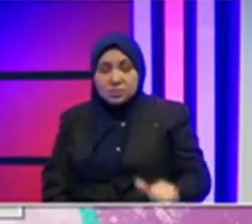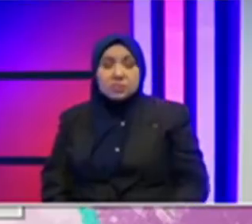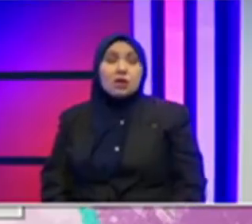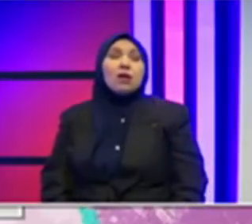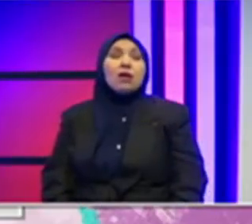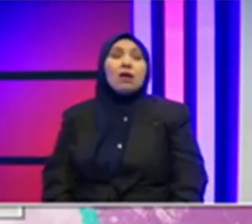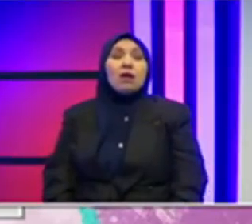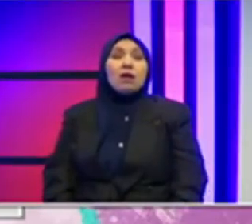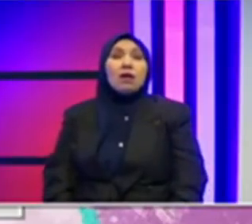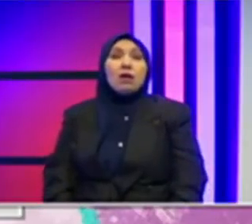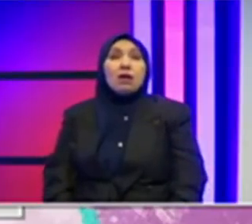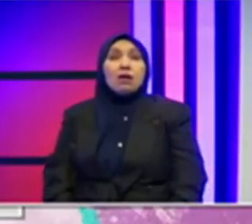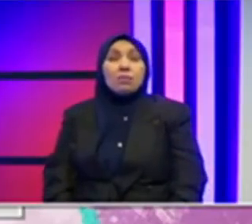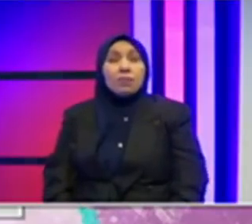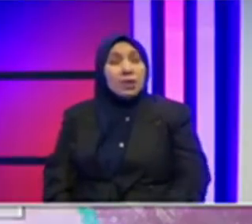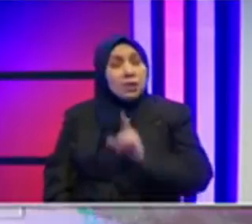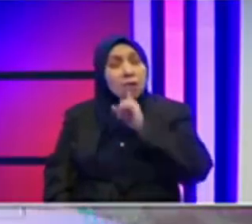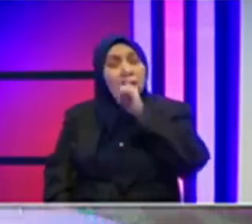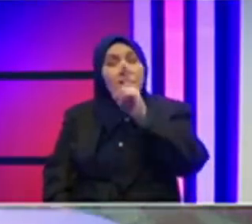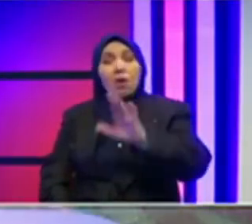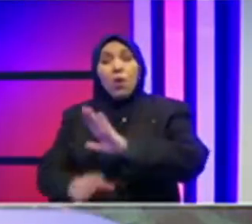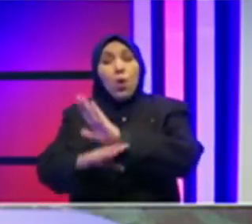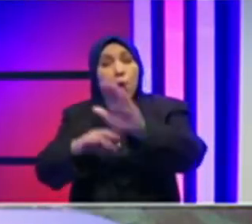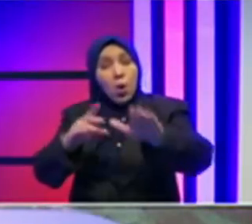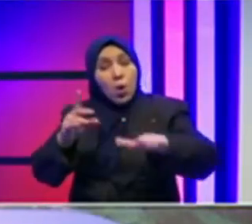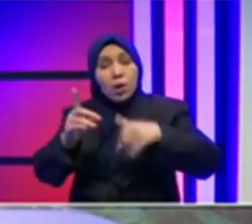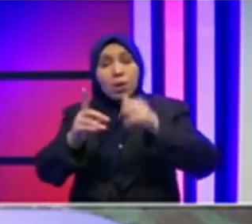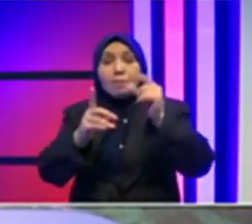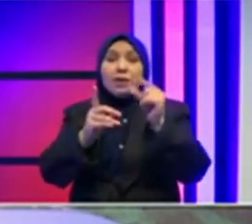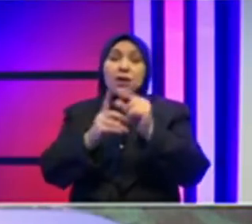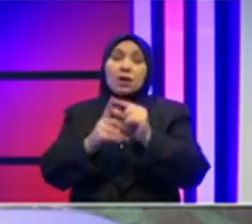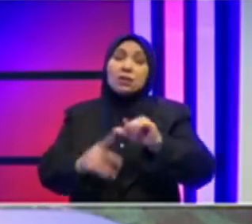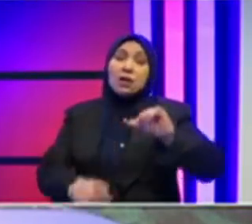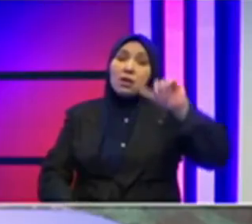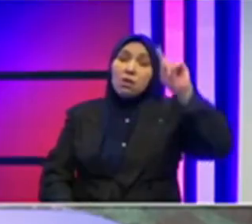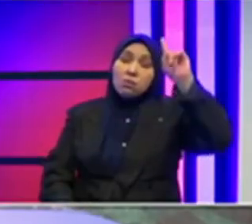يغيظ. صدق الله